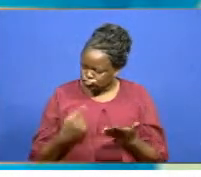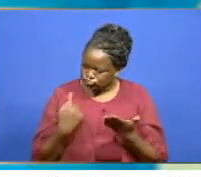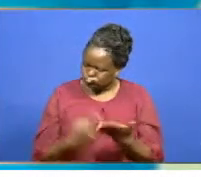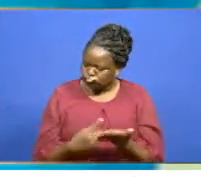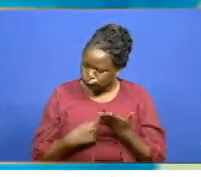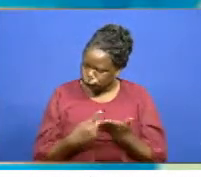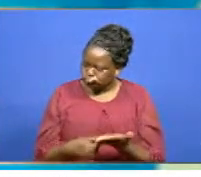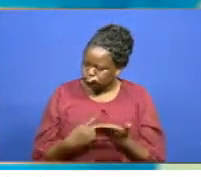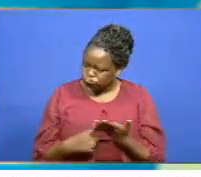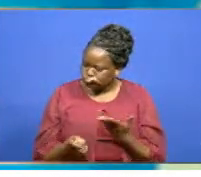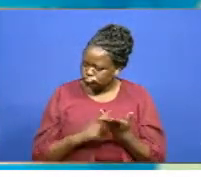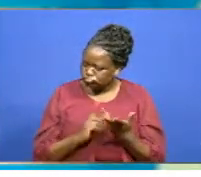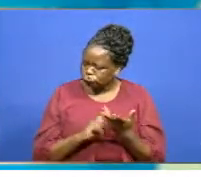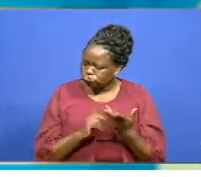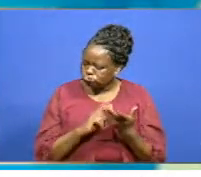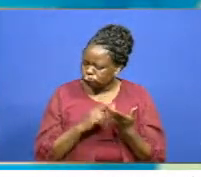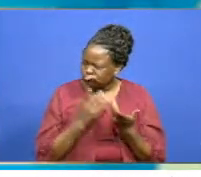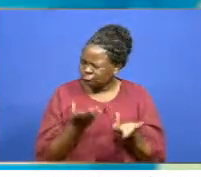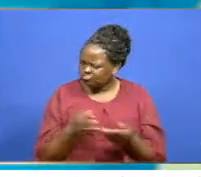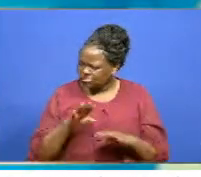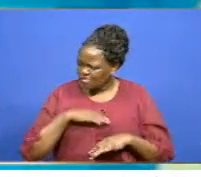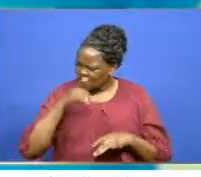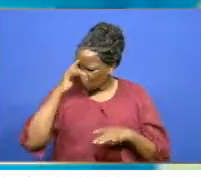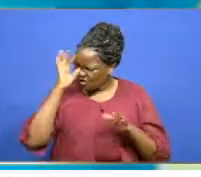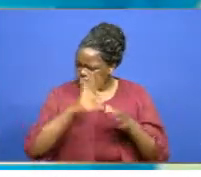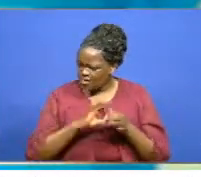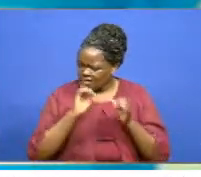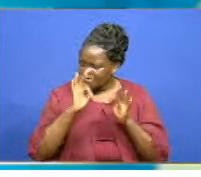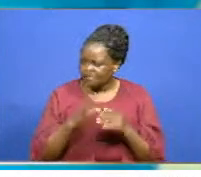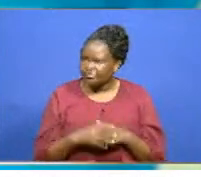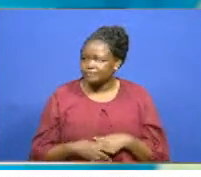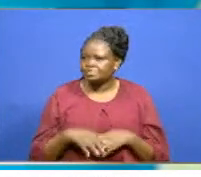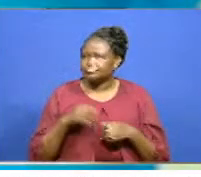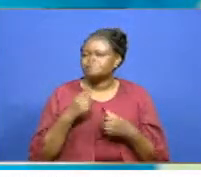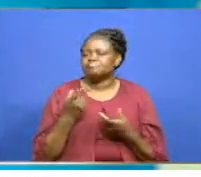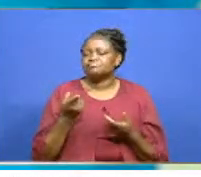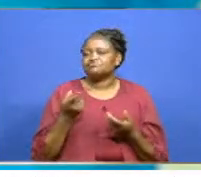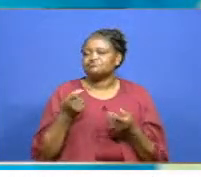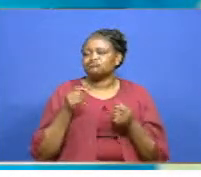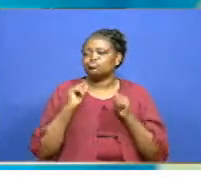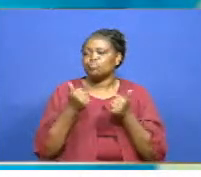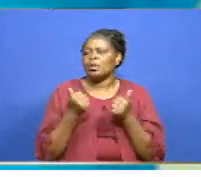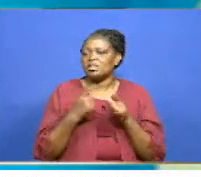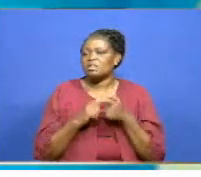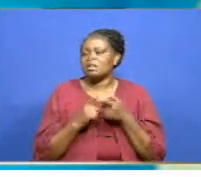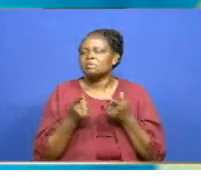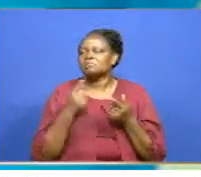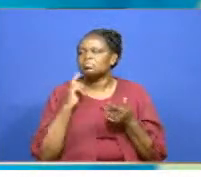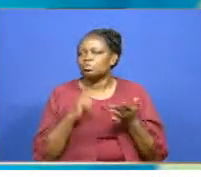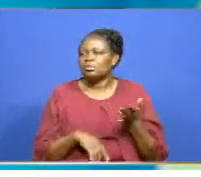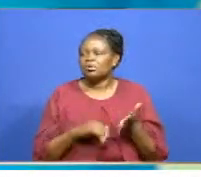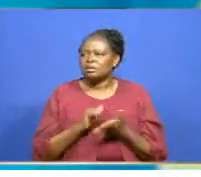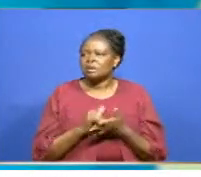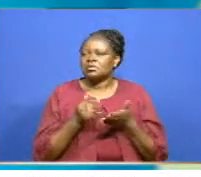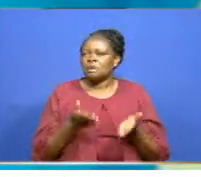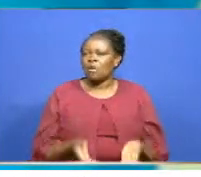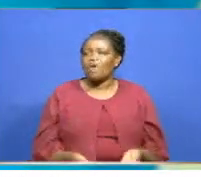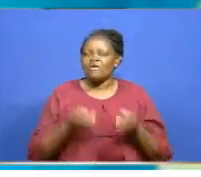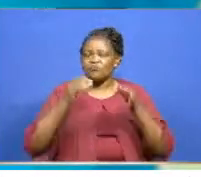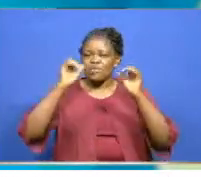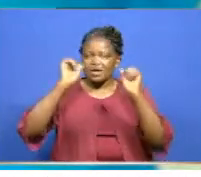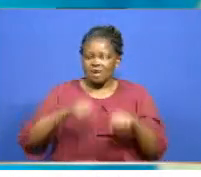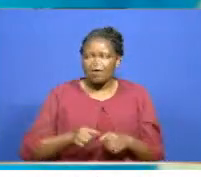hizi hesabu zina make sense ya coalition. Kama they are making presidential sense, and then wakuje waseme now, kama